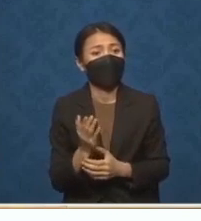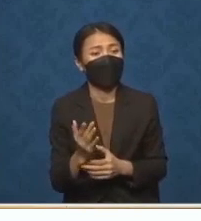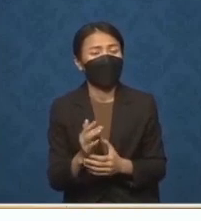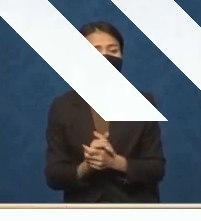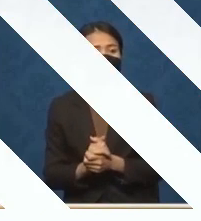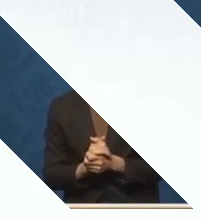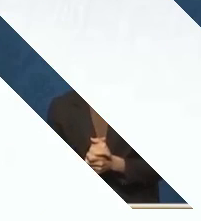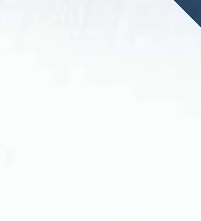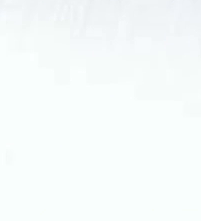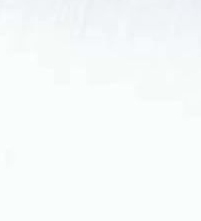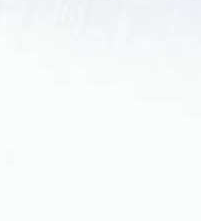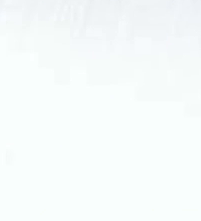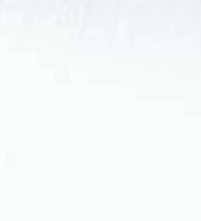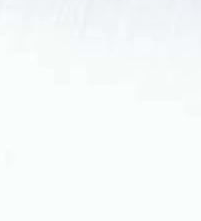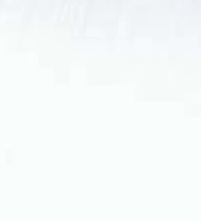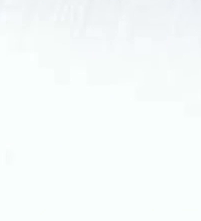ชกแจงต่อครับขอบคุครับ